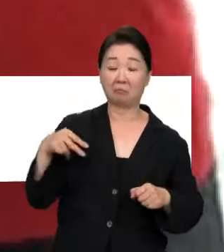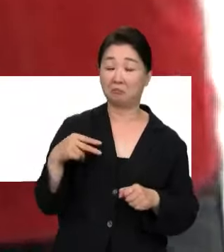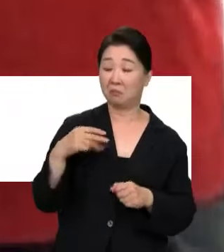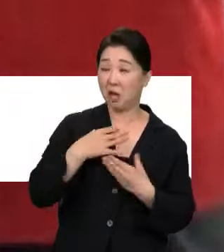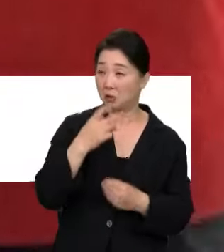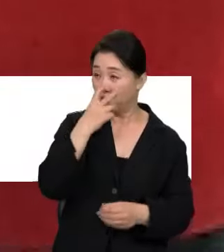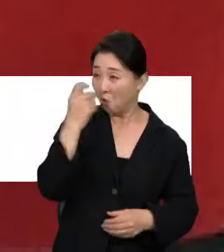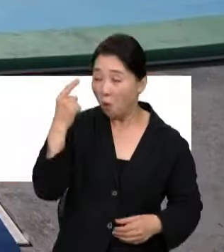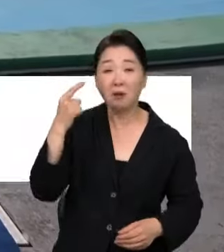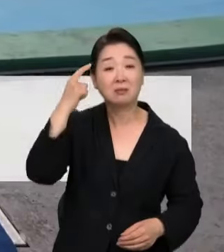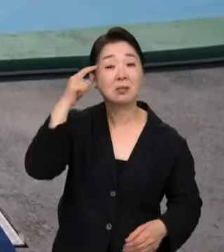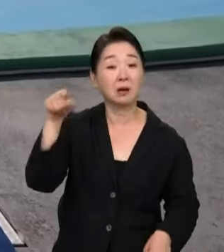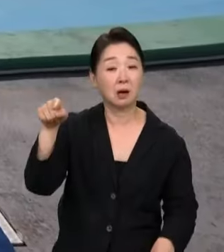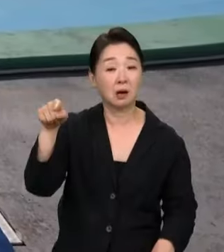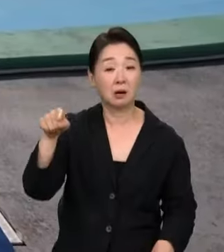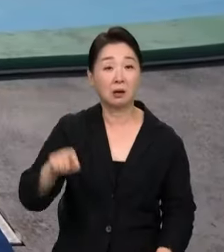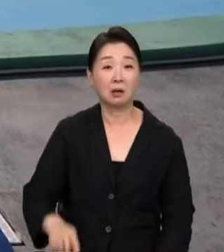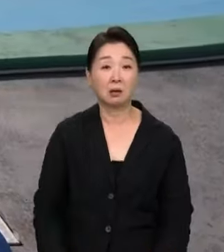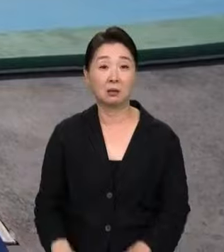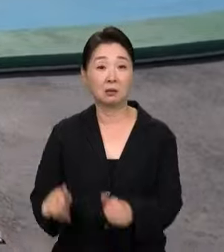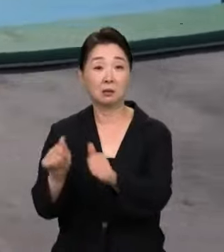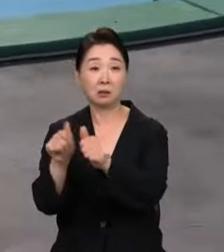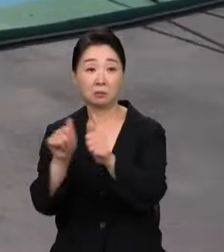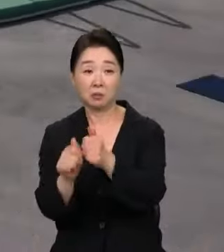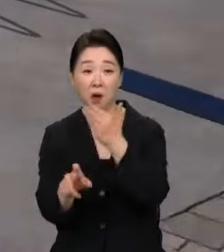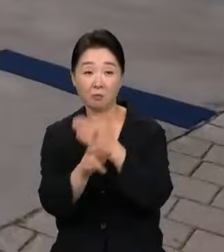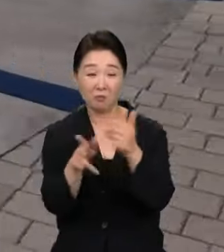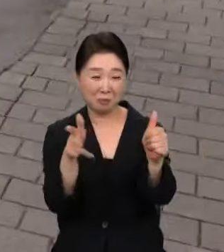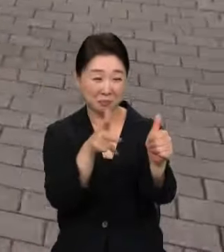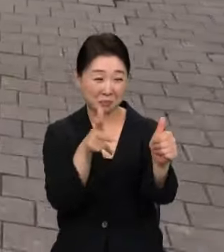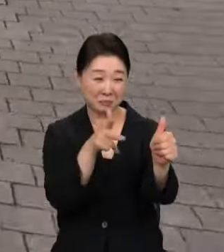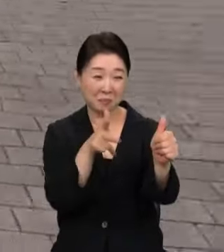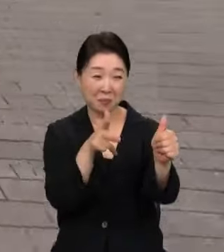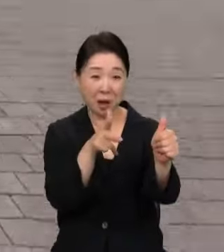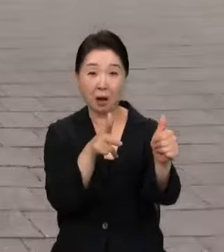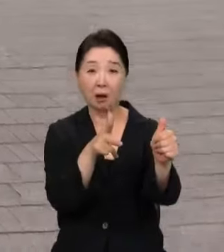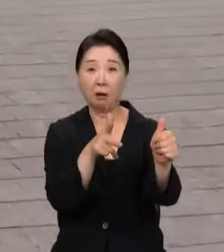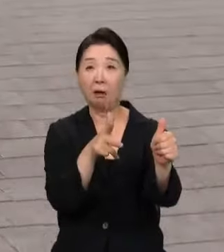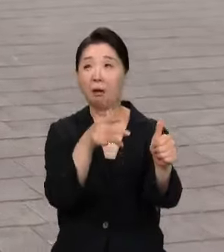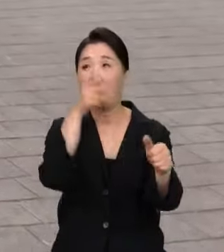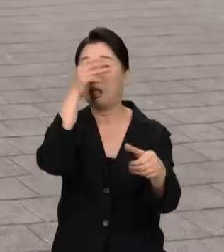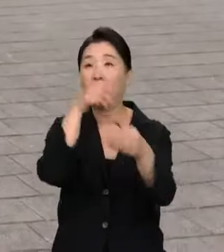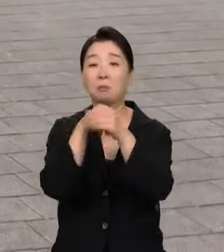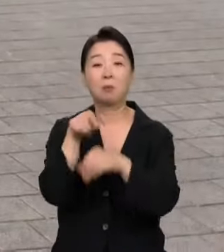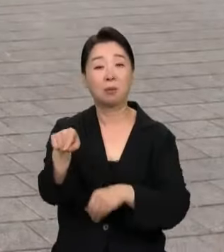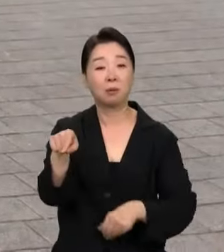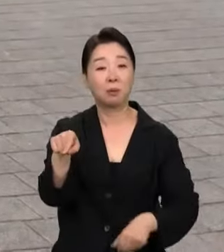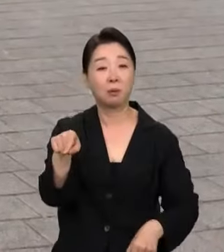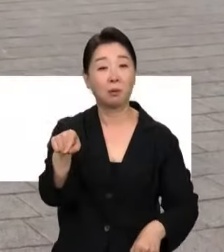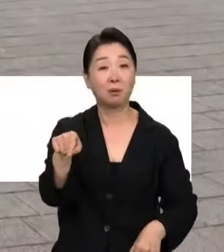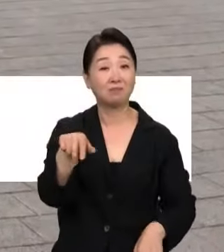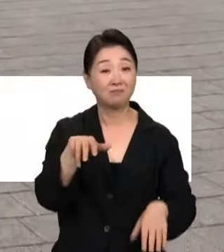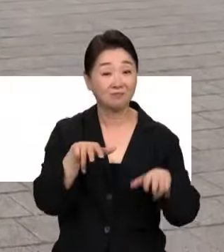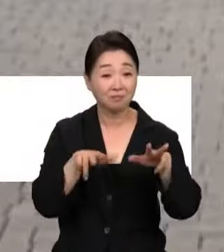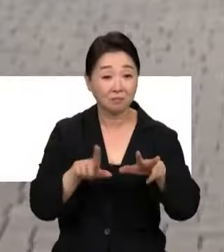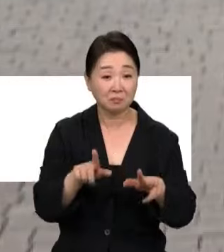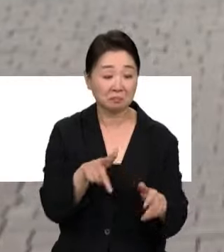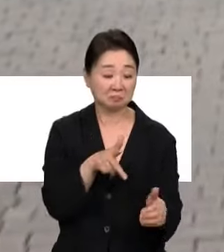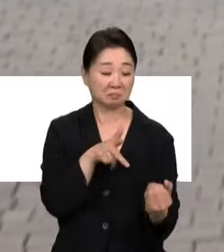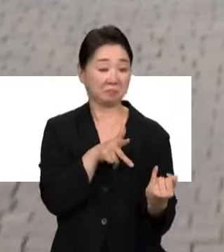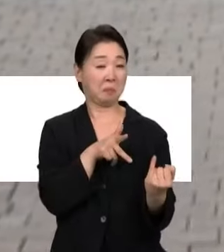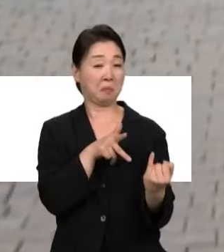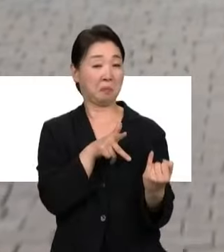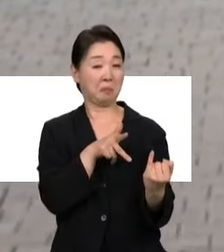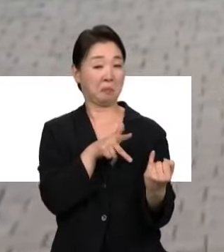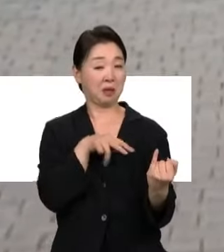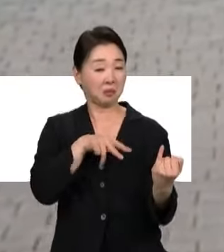다 알았대요. 남성은 불법 촬영 사실이 드러난 뒤에도 뻔뻔했습니다. 여기서 바로 찍고 서